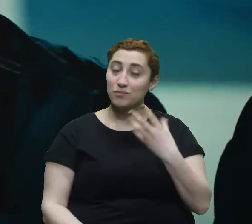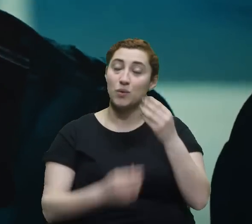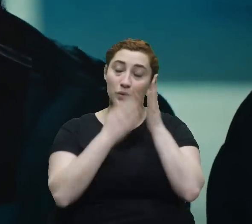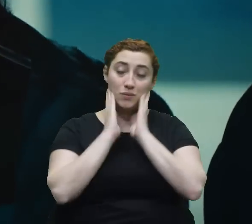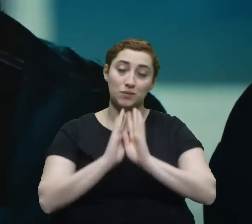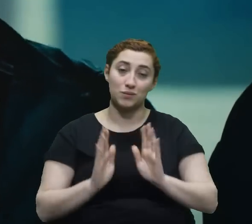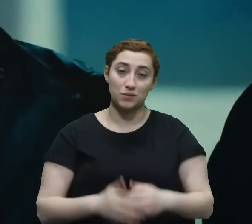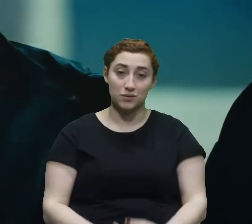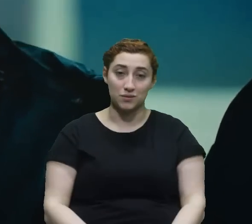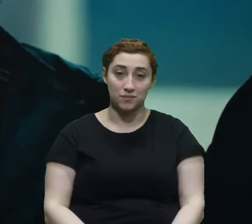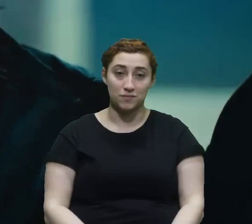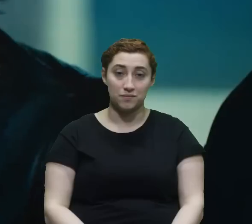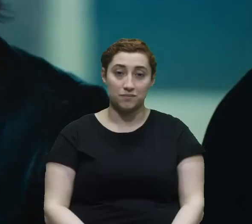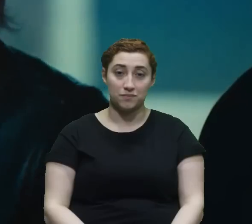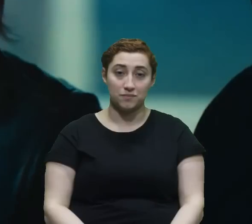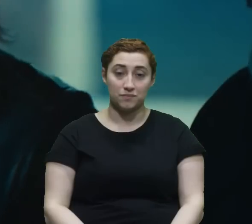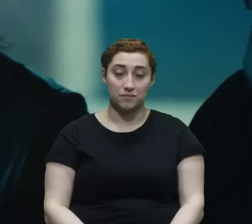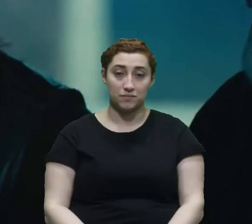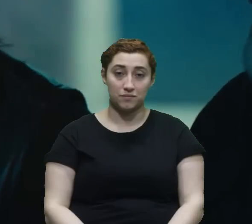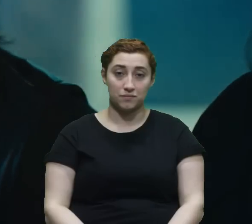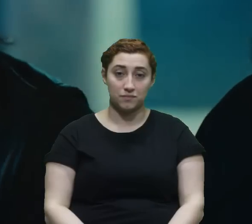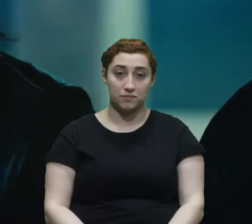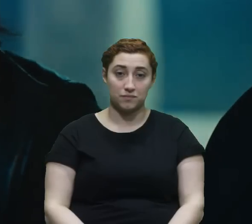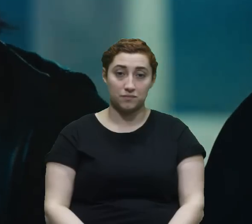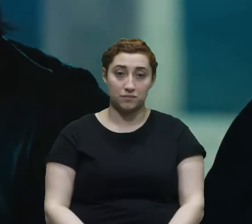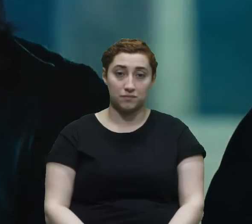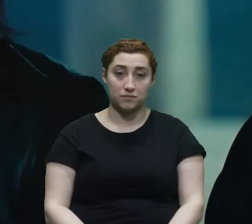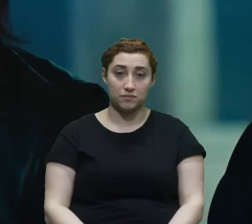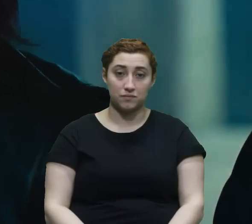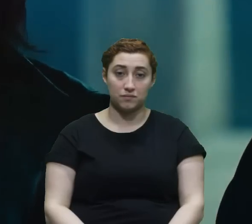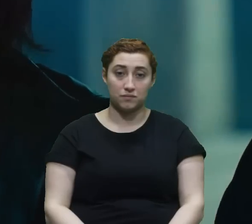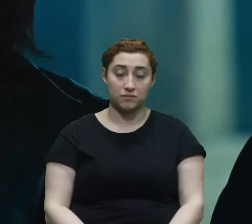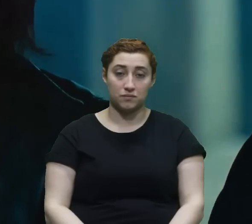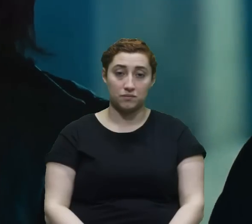Çok şükür. Yaşlı gözlerle yukarıya bakıyor.